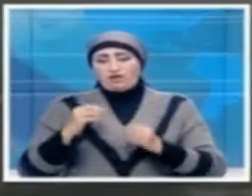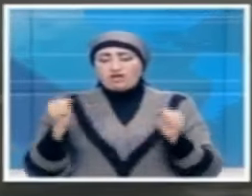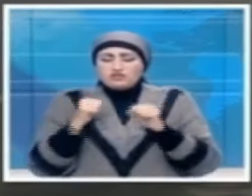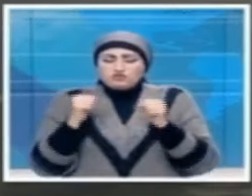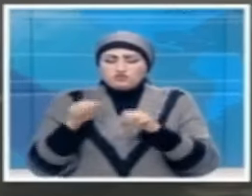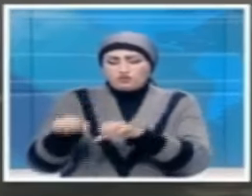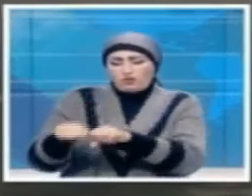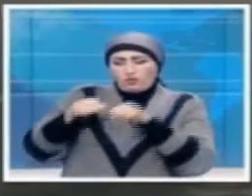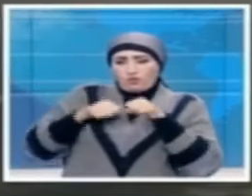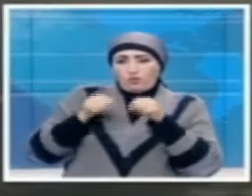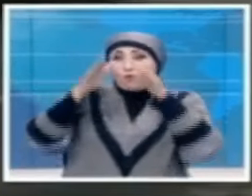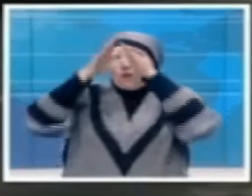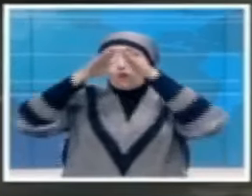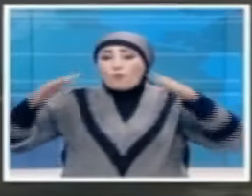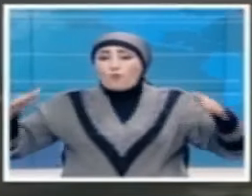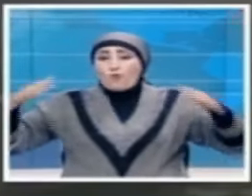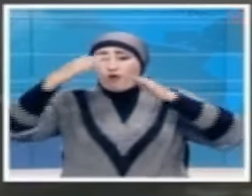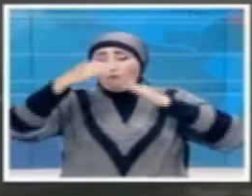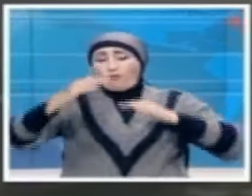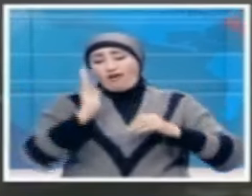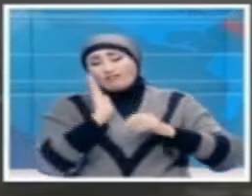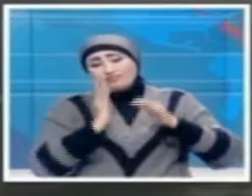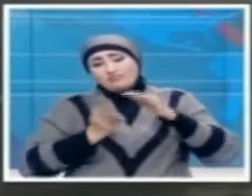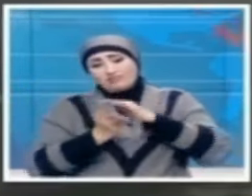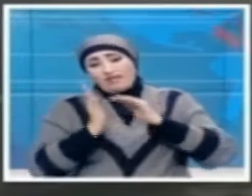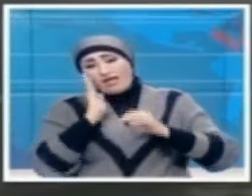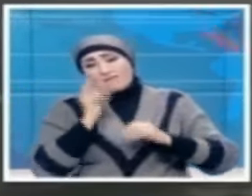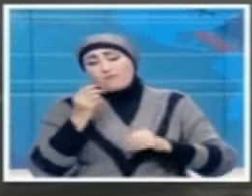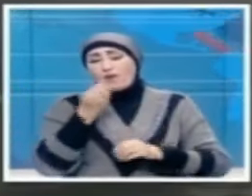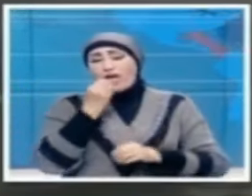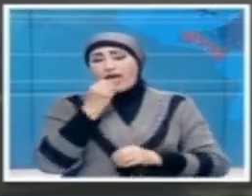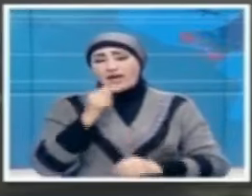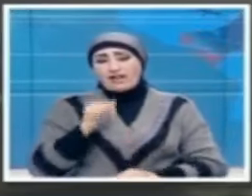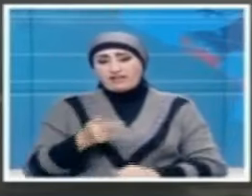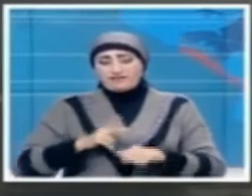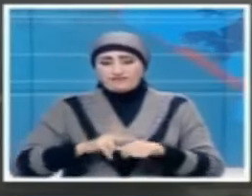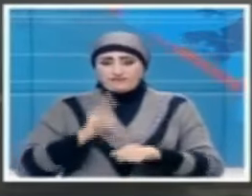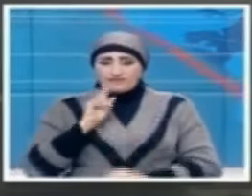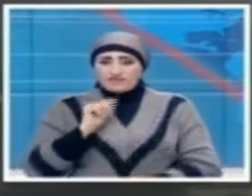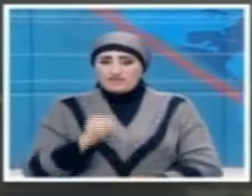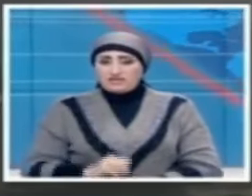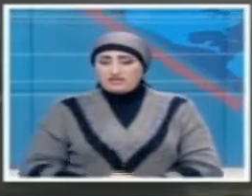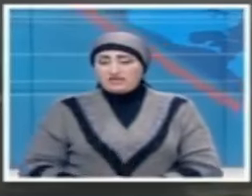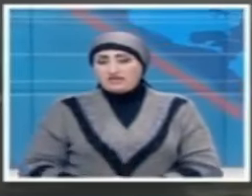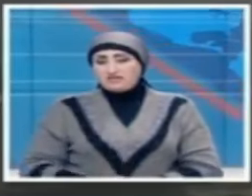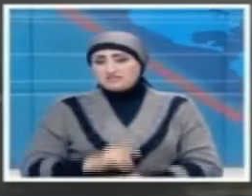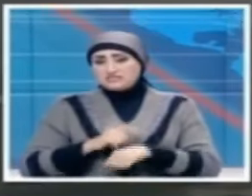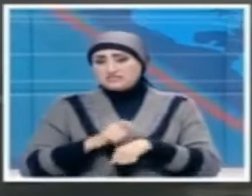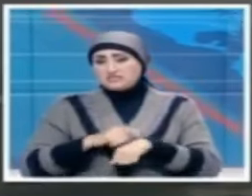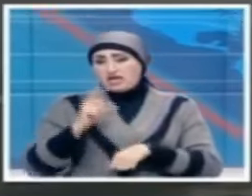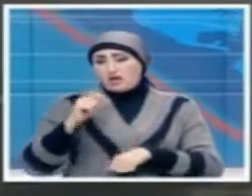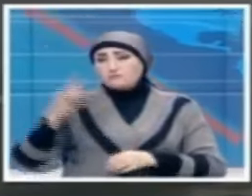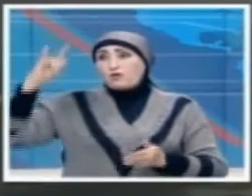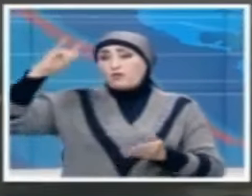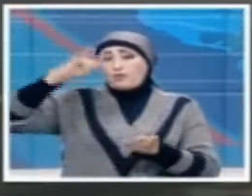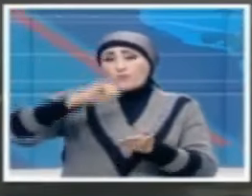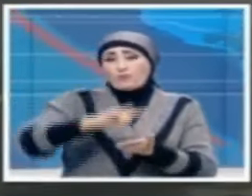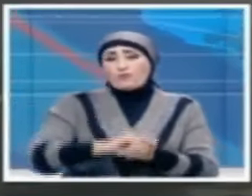والخيام والأدوية والمواد الغذائية. أيضا في تمام الخامسة هبطت